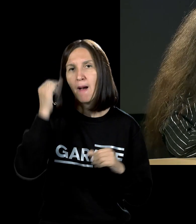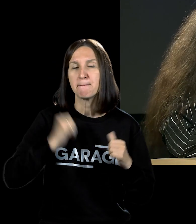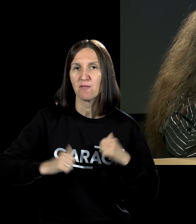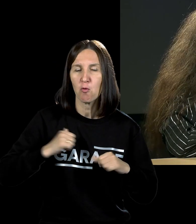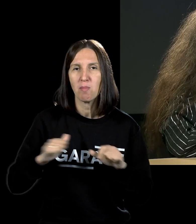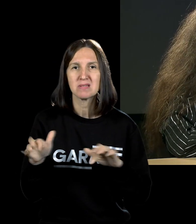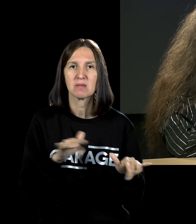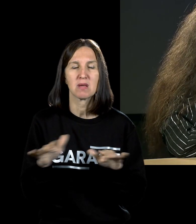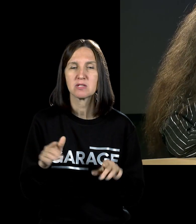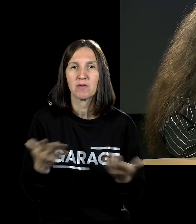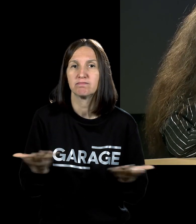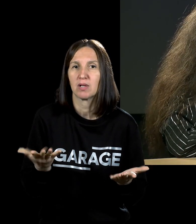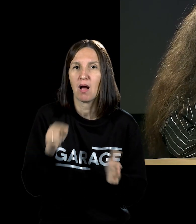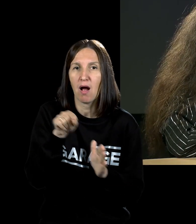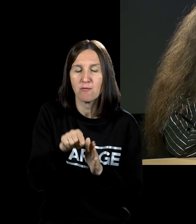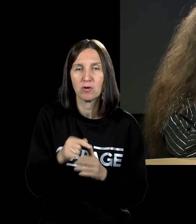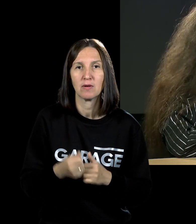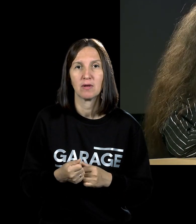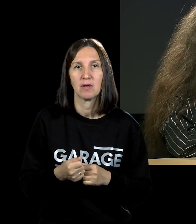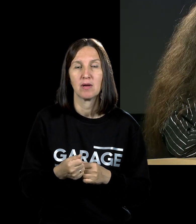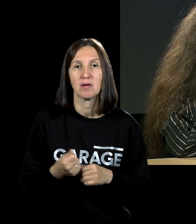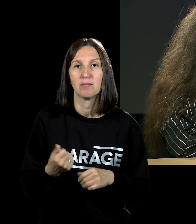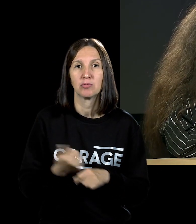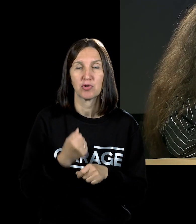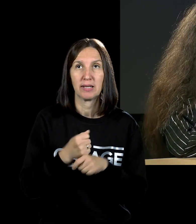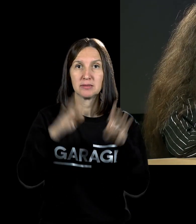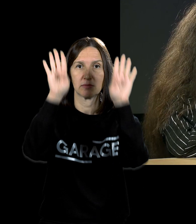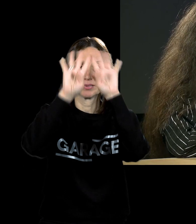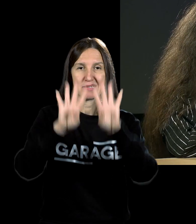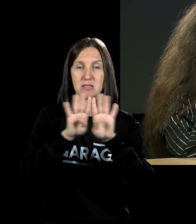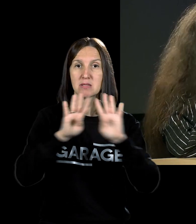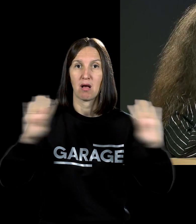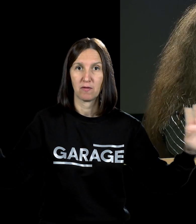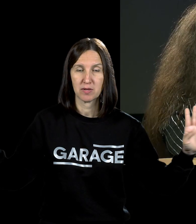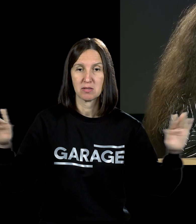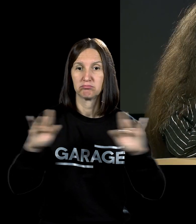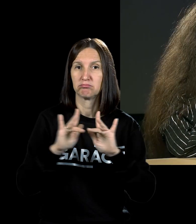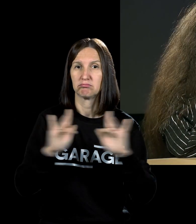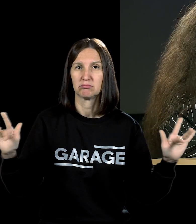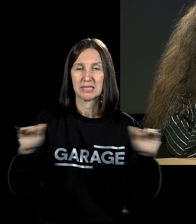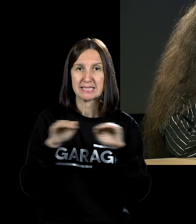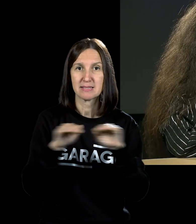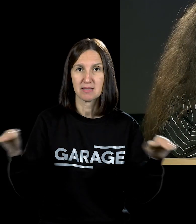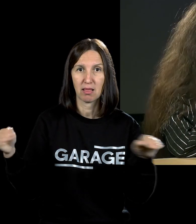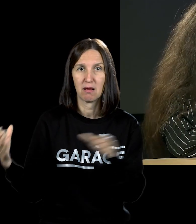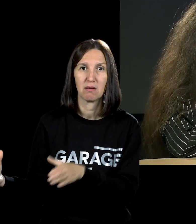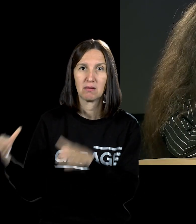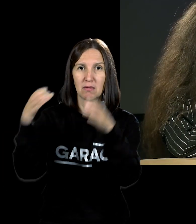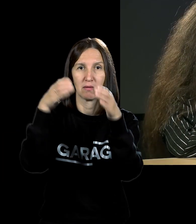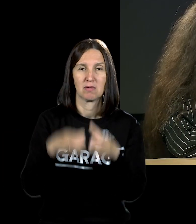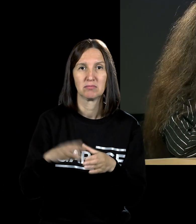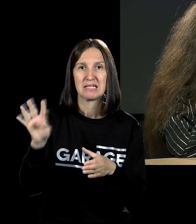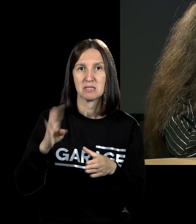Действие заключалось в том, что, видимо, открывался занавес, на пустой сцене стояла эта самая белая